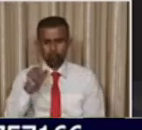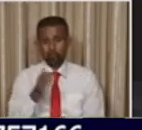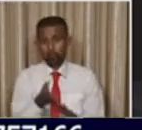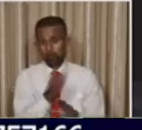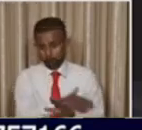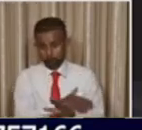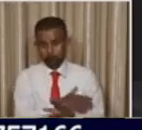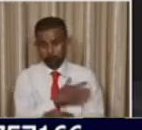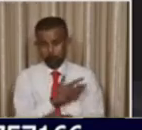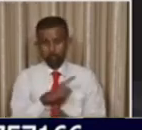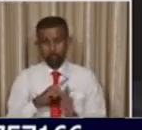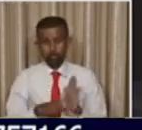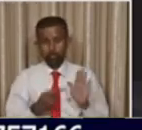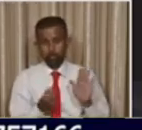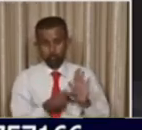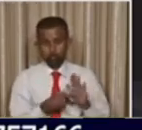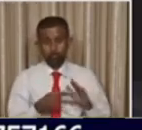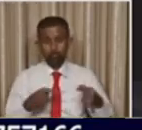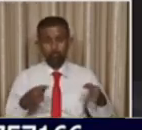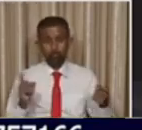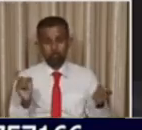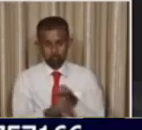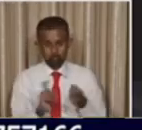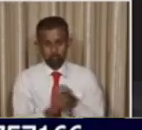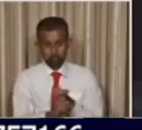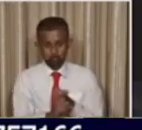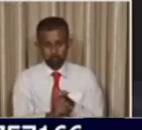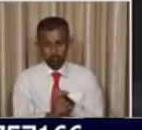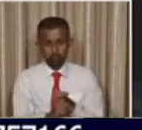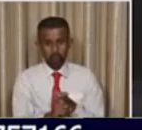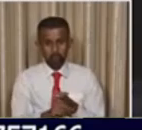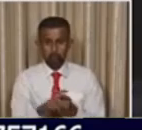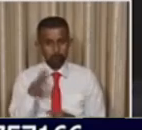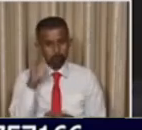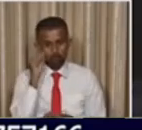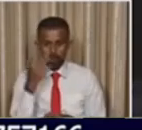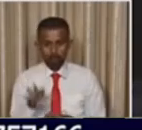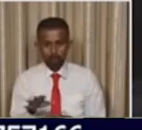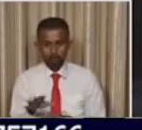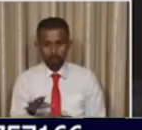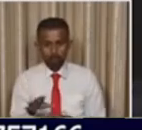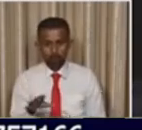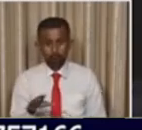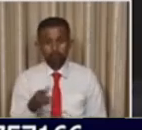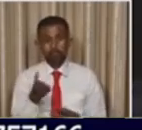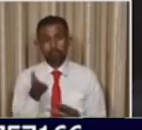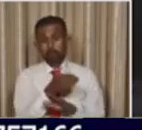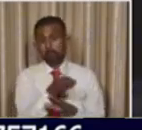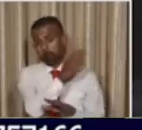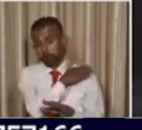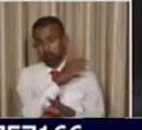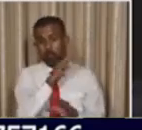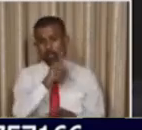அந்த கருப்பு ஜூலை சம்பவங்கள் தொடர்பாக அந்த சம்பவங்கள், அதுக்கு முன்னர் 77 நடைபெற்ற கலவரங்கள், 58